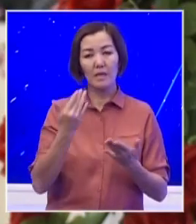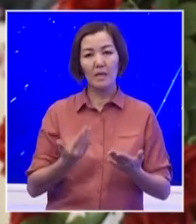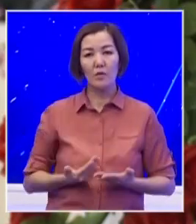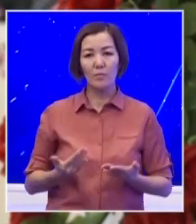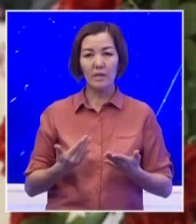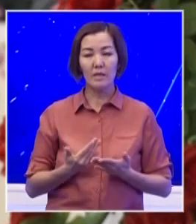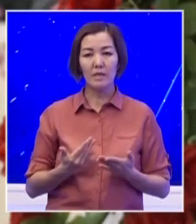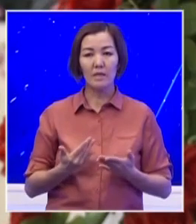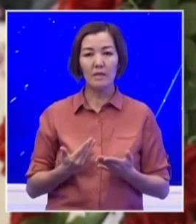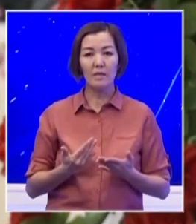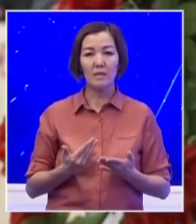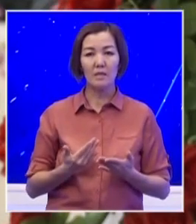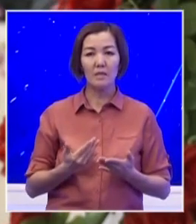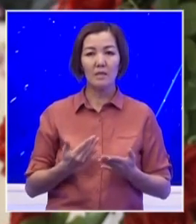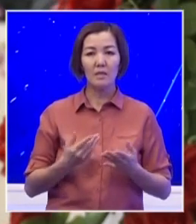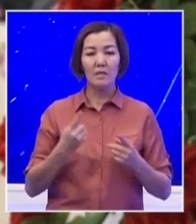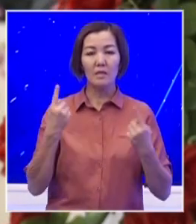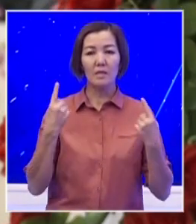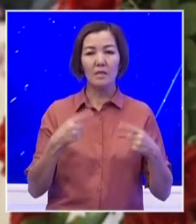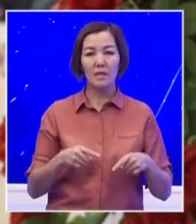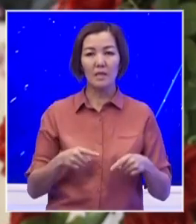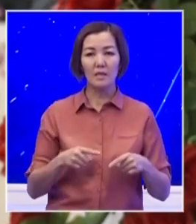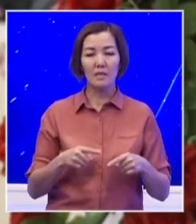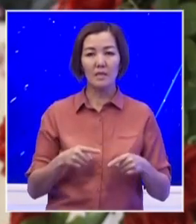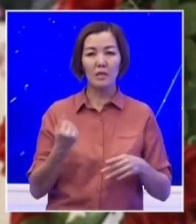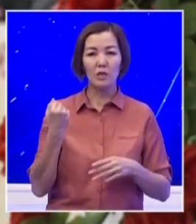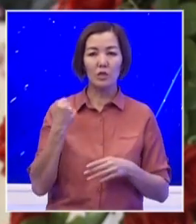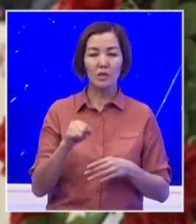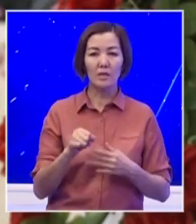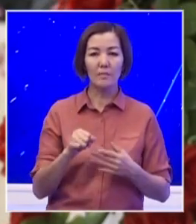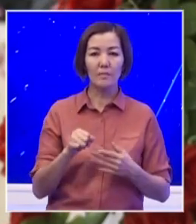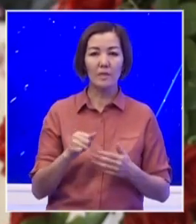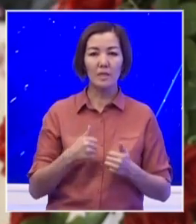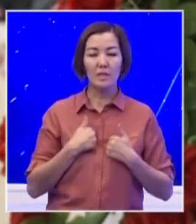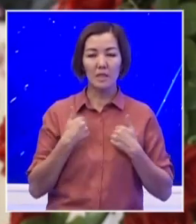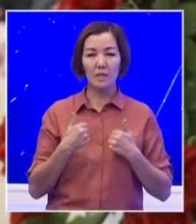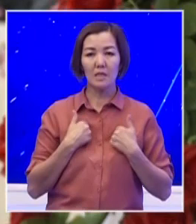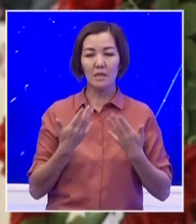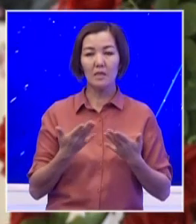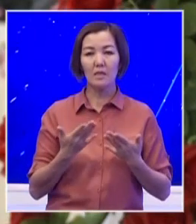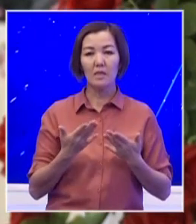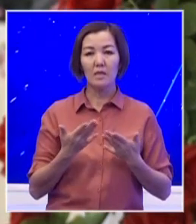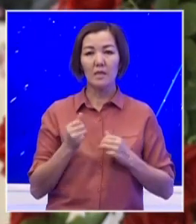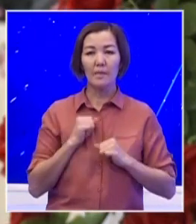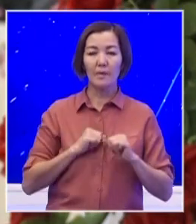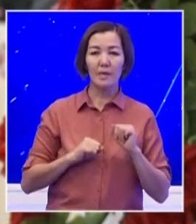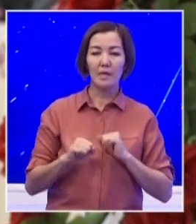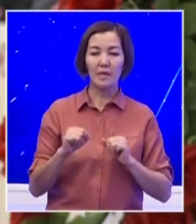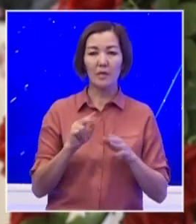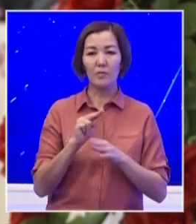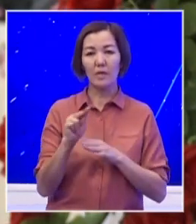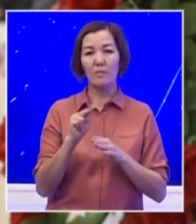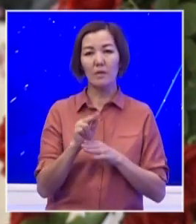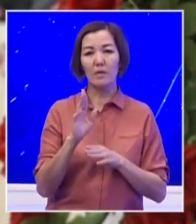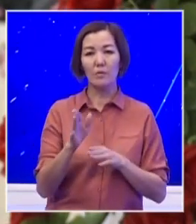әлеуметтік дағдарыстарды сүрінбей өтіп, жақсы, мықты азамат қылып